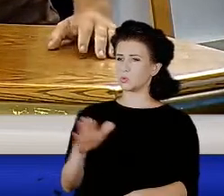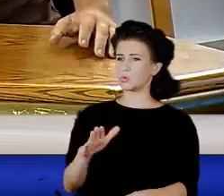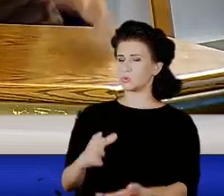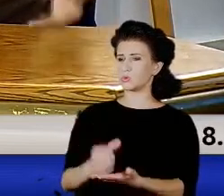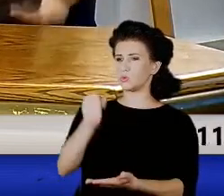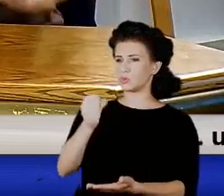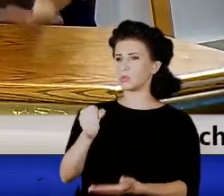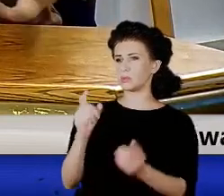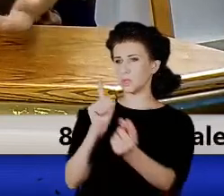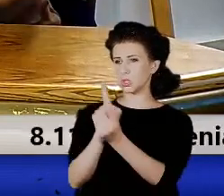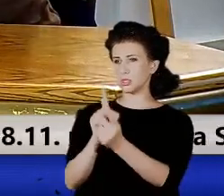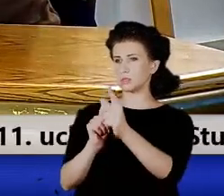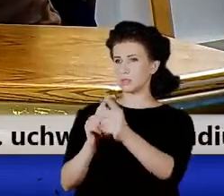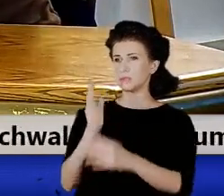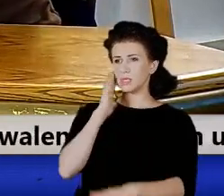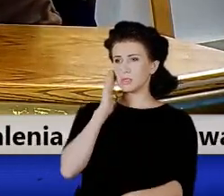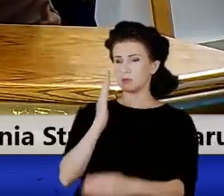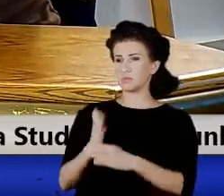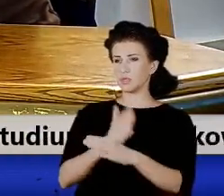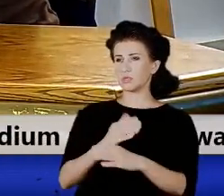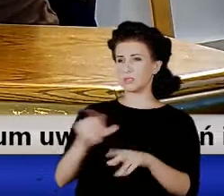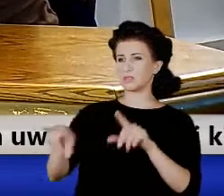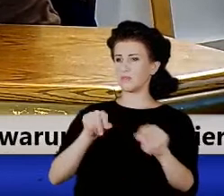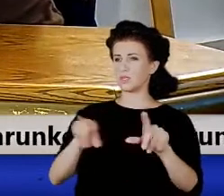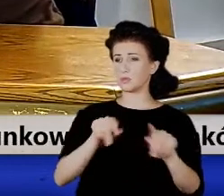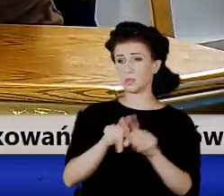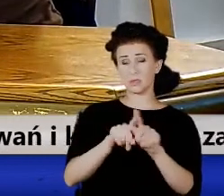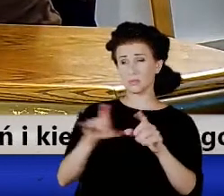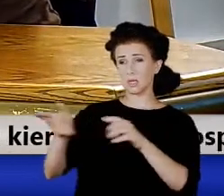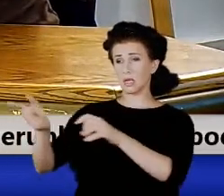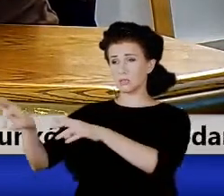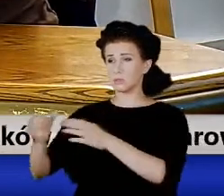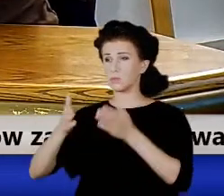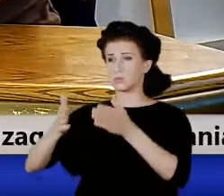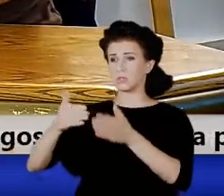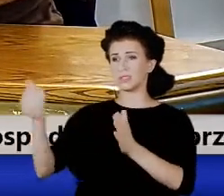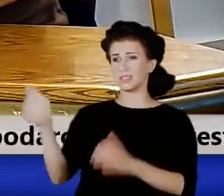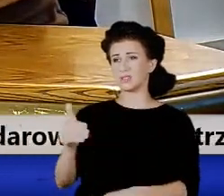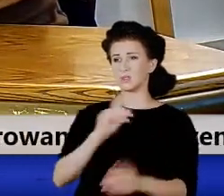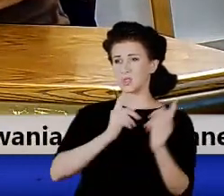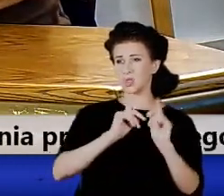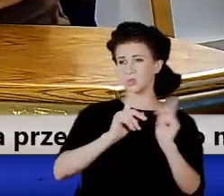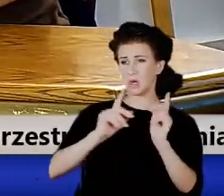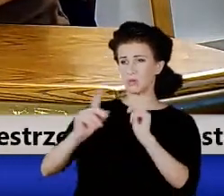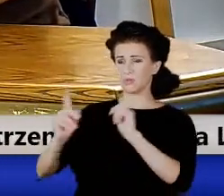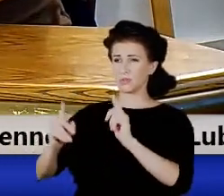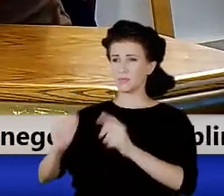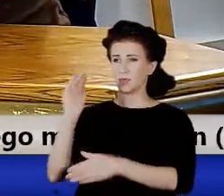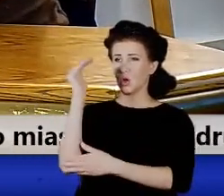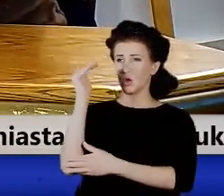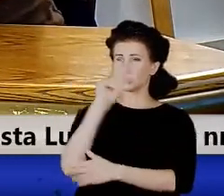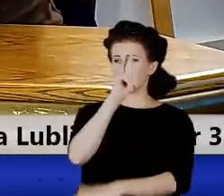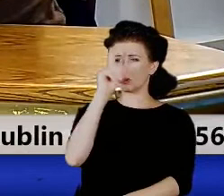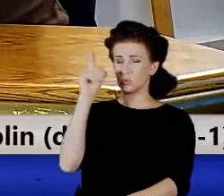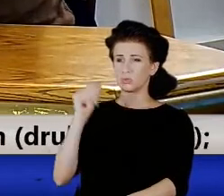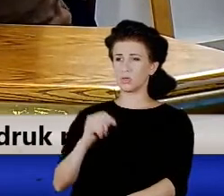I spotykamy się tam z mieszkańcami. Przed referendum też biegaliśmy po ulicach, odbywaliśmy tysiące rozmów. Tam są okna otwarte, ludzie